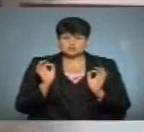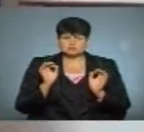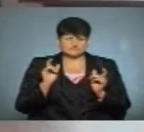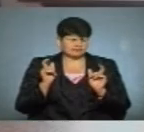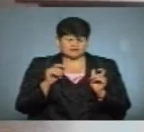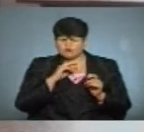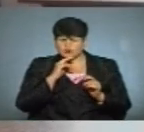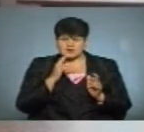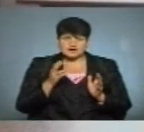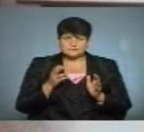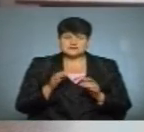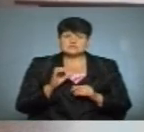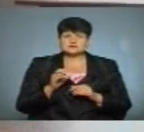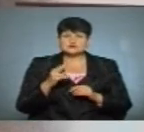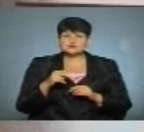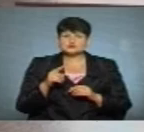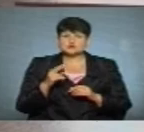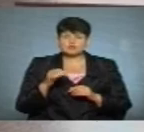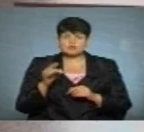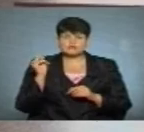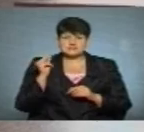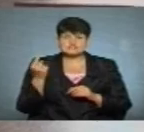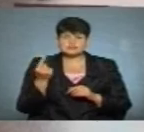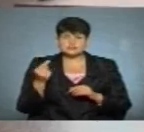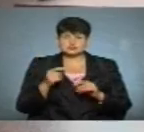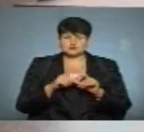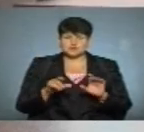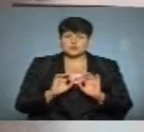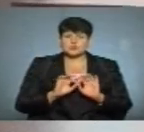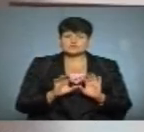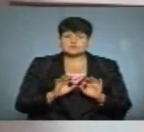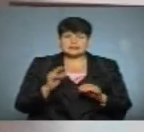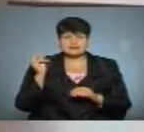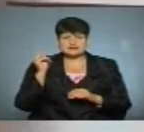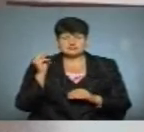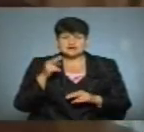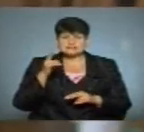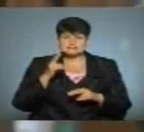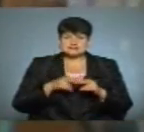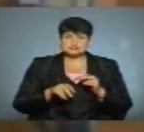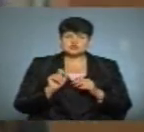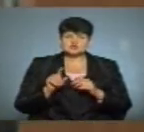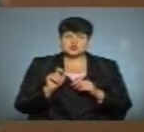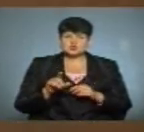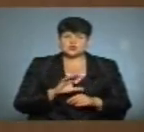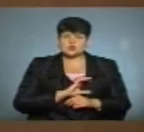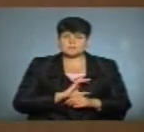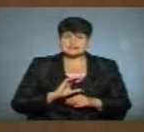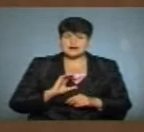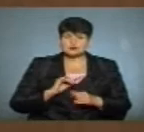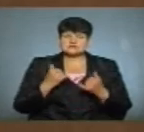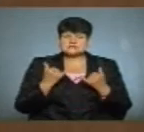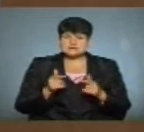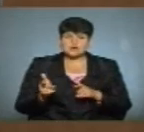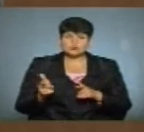відволікав. Софія Здор вчилася у Збаразькій першій школі. Розповіла, навчання закінчила із золотою медаллю. Зараз готується